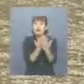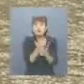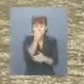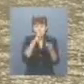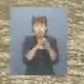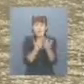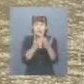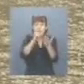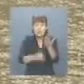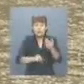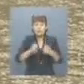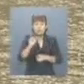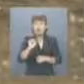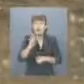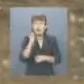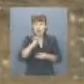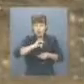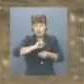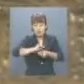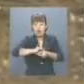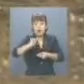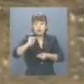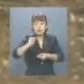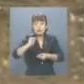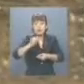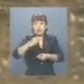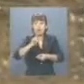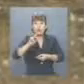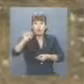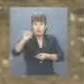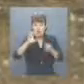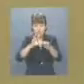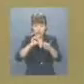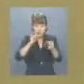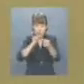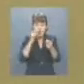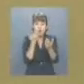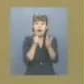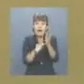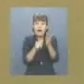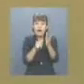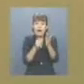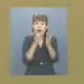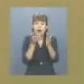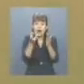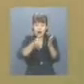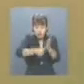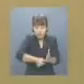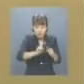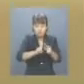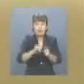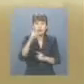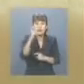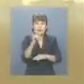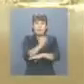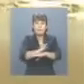ษตรหรือธกส.เพื่อใช้ในการรับจำนำข้าวเนื่องจากว่าพื้นที่ที่ได้รับความเสียหาย8ล้านไร่ผลผลิตปรับลดล